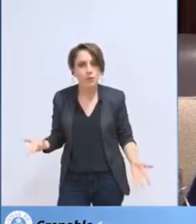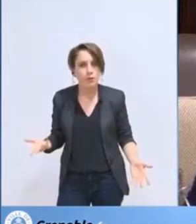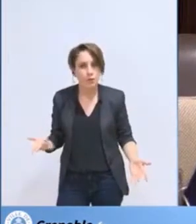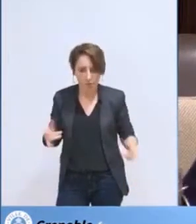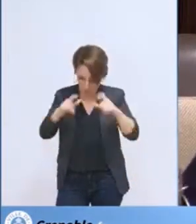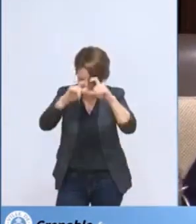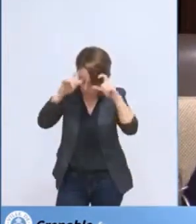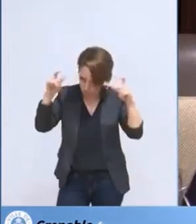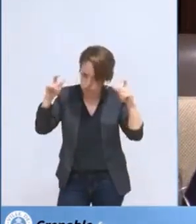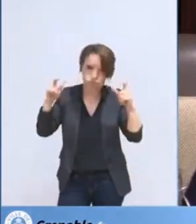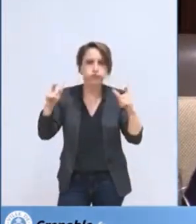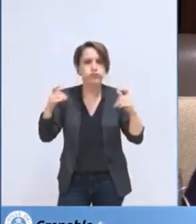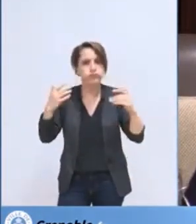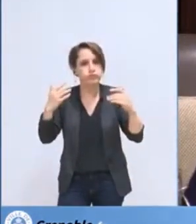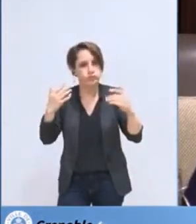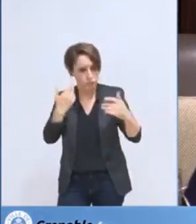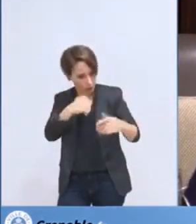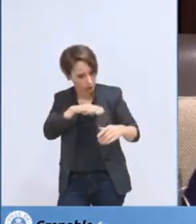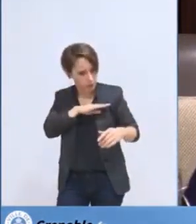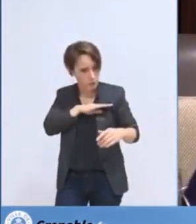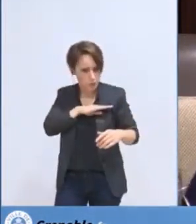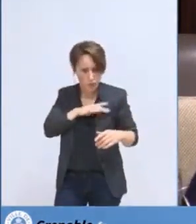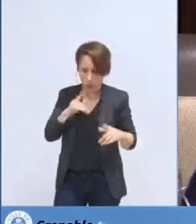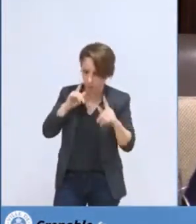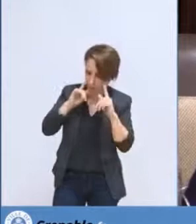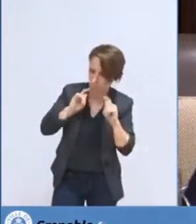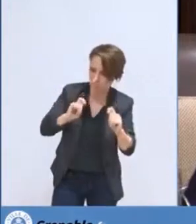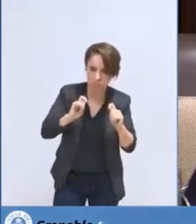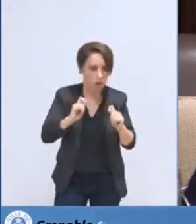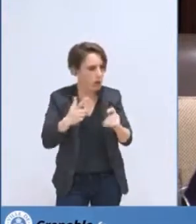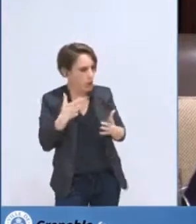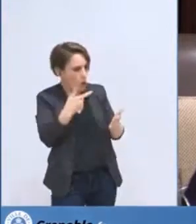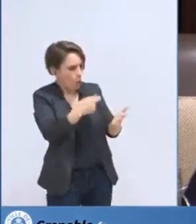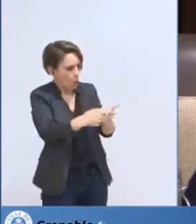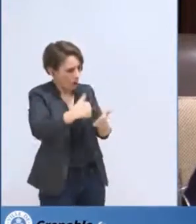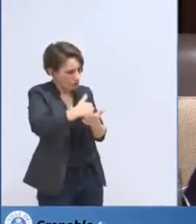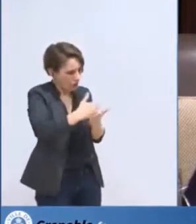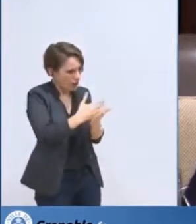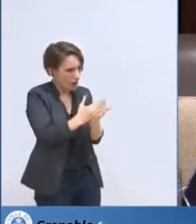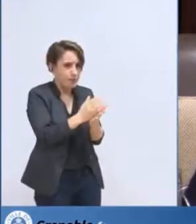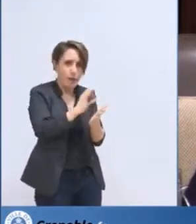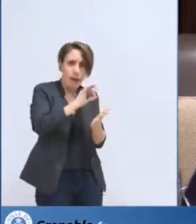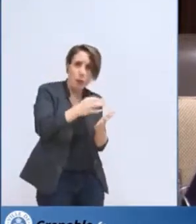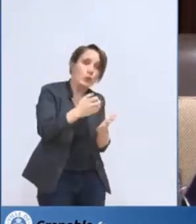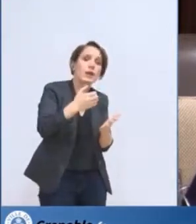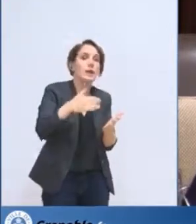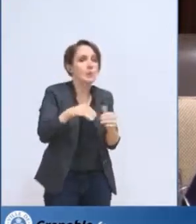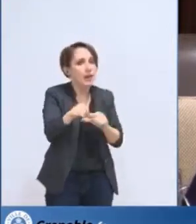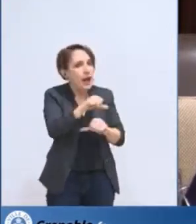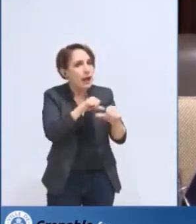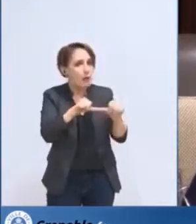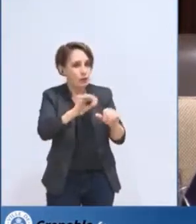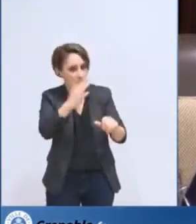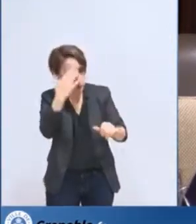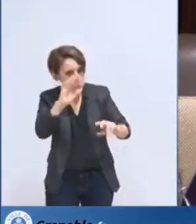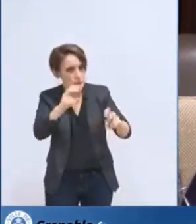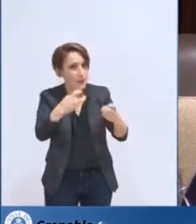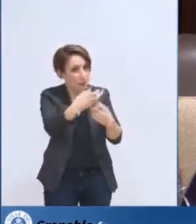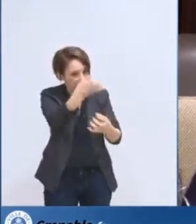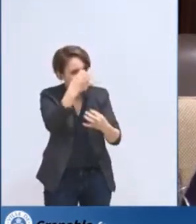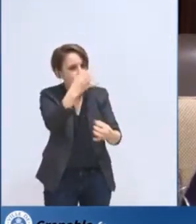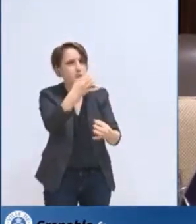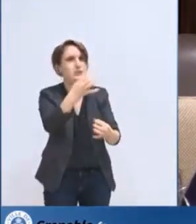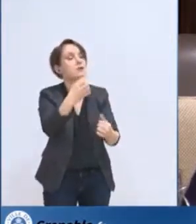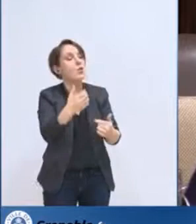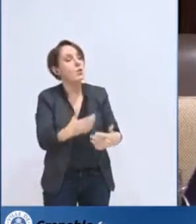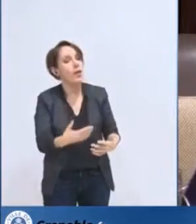collectivité de ce type, prendre un certain nombre de précautions pour acheter ces parts et surtout pour en connaître le juste prix. Voilà, tout simplement.